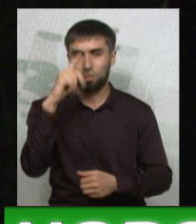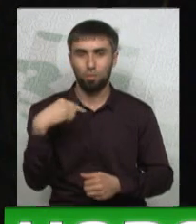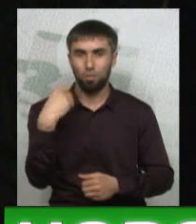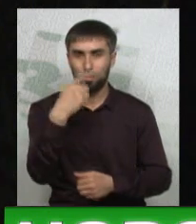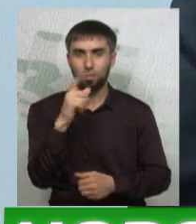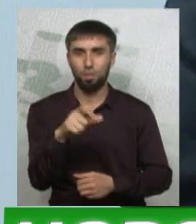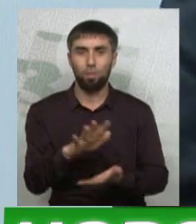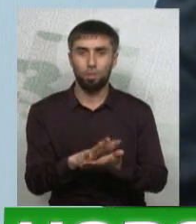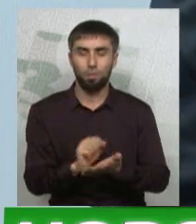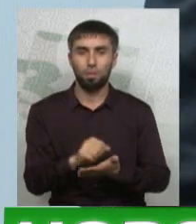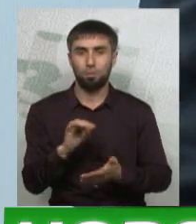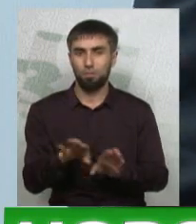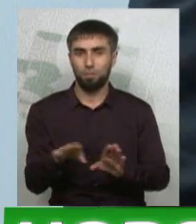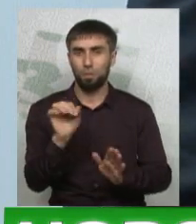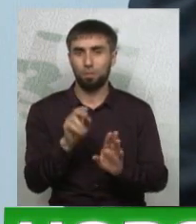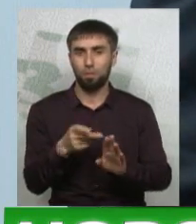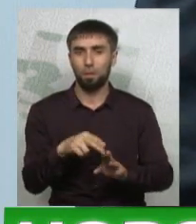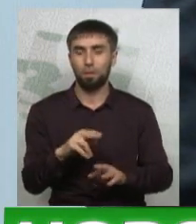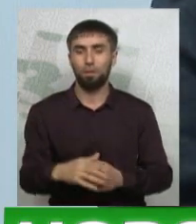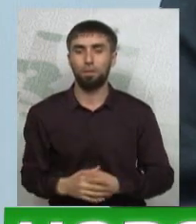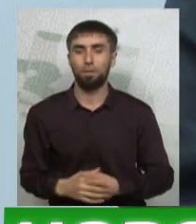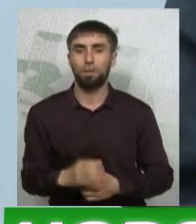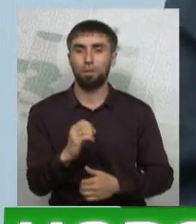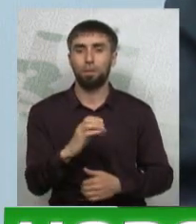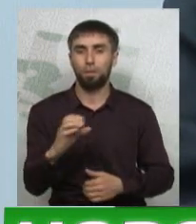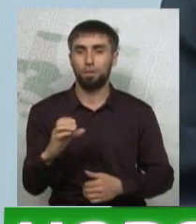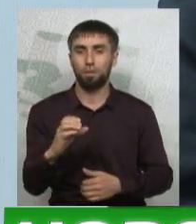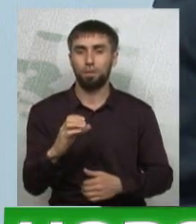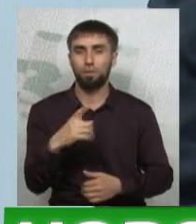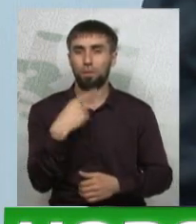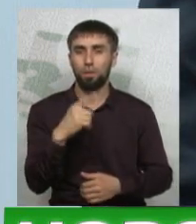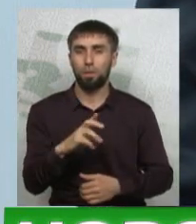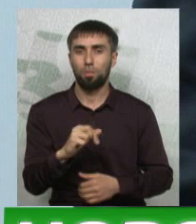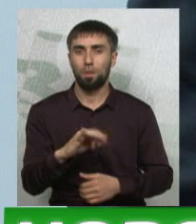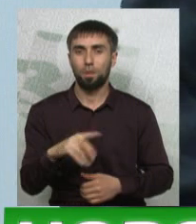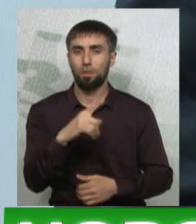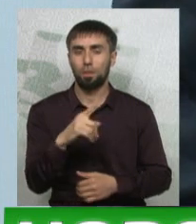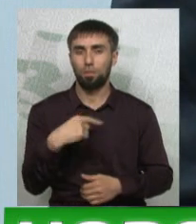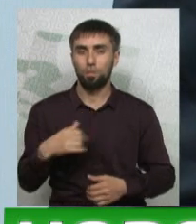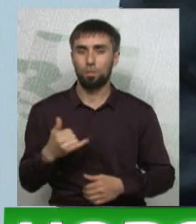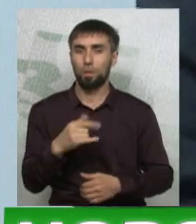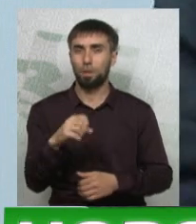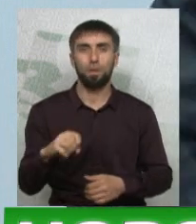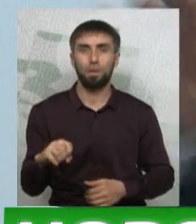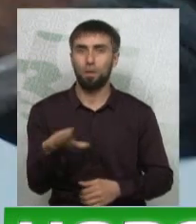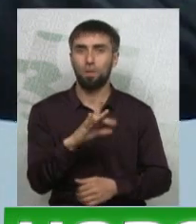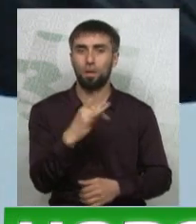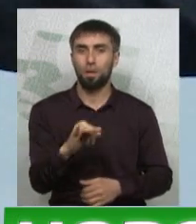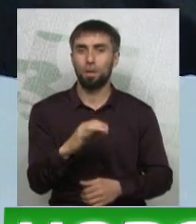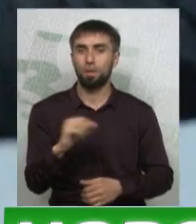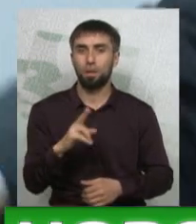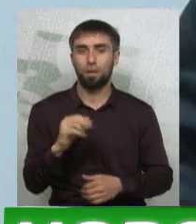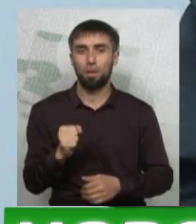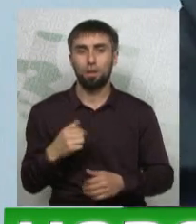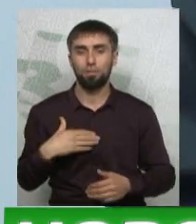уничтожить. Министр иностранных дел ЕС Боррель, который говорит, вы знаете, тут райский сад у нас в Европе, а тут дикие